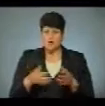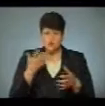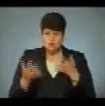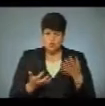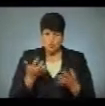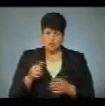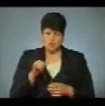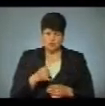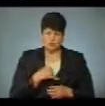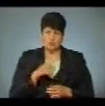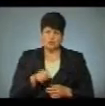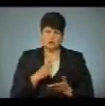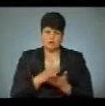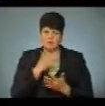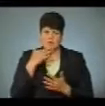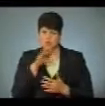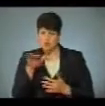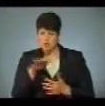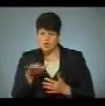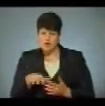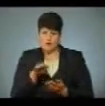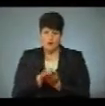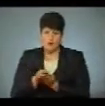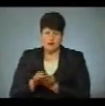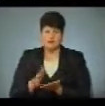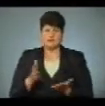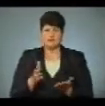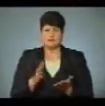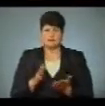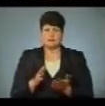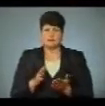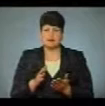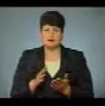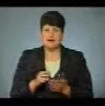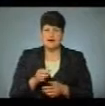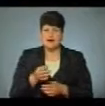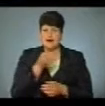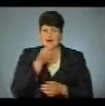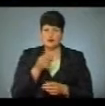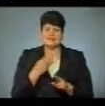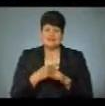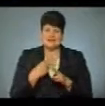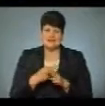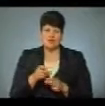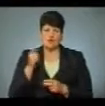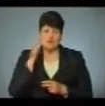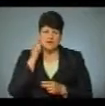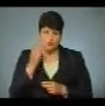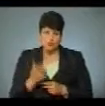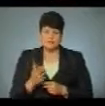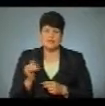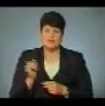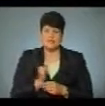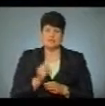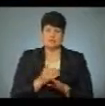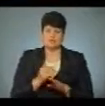є багатошаровий могильник, поховання епохи бронзи, поховання раннього залізного віку, вельбарська культура і